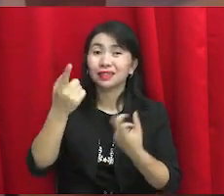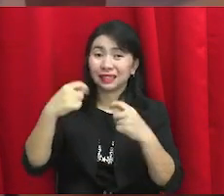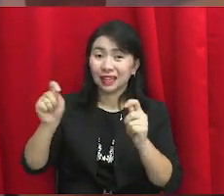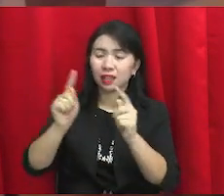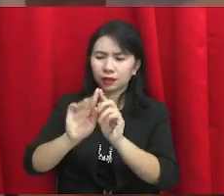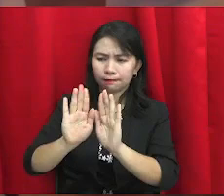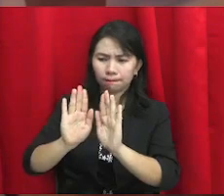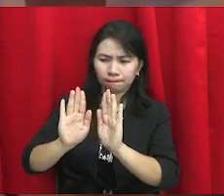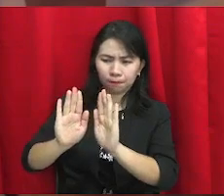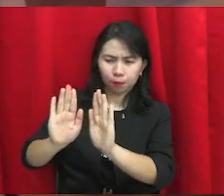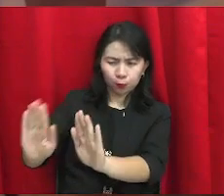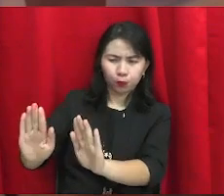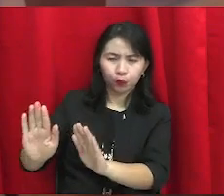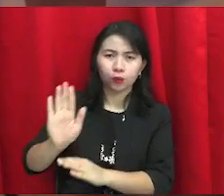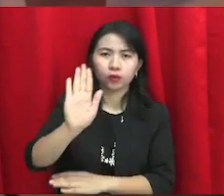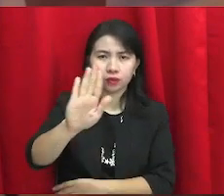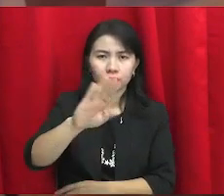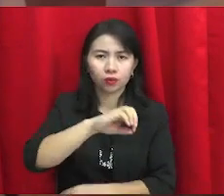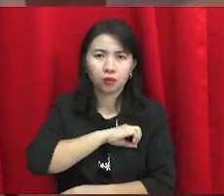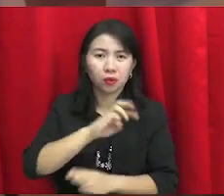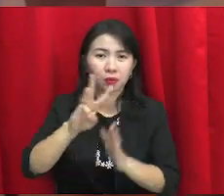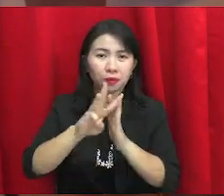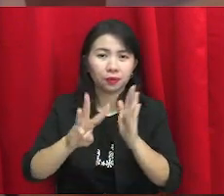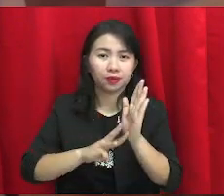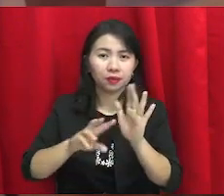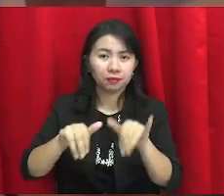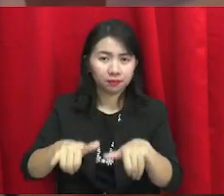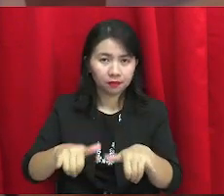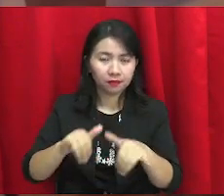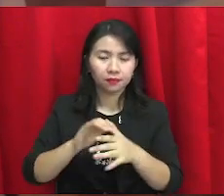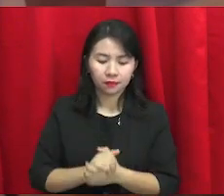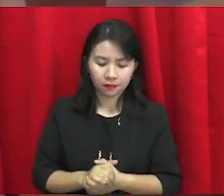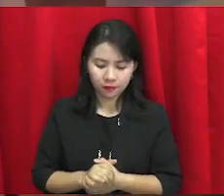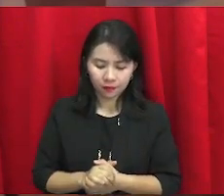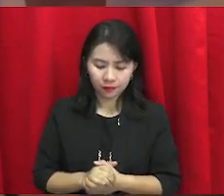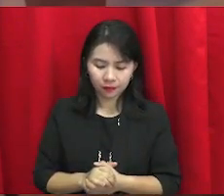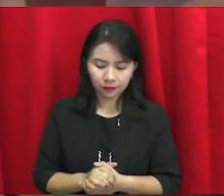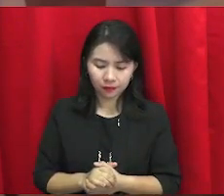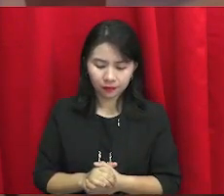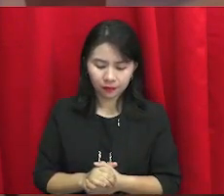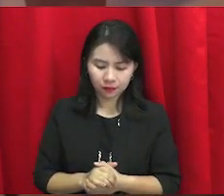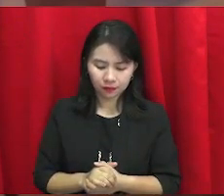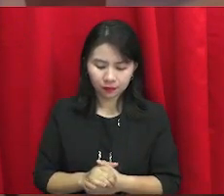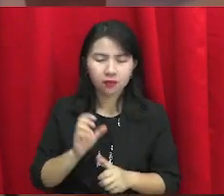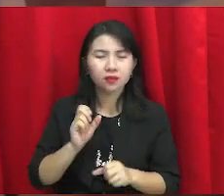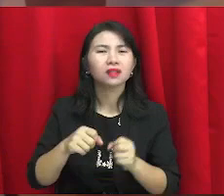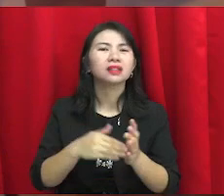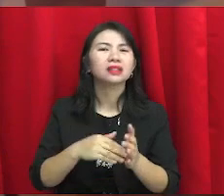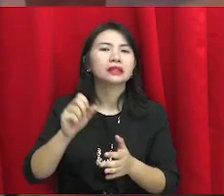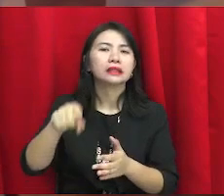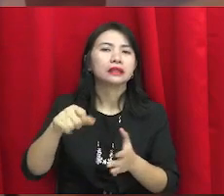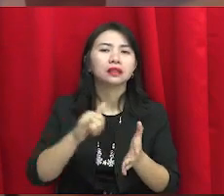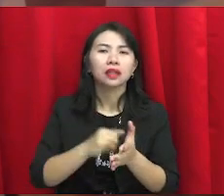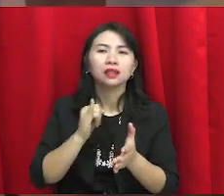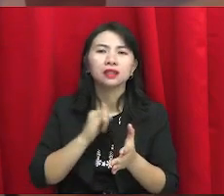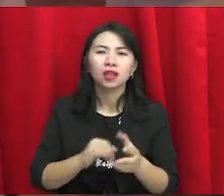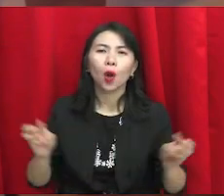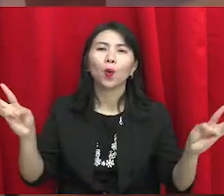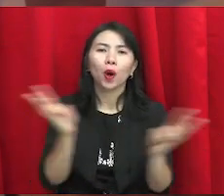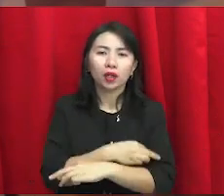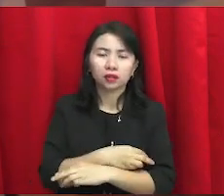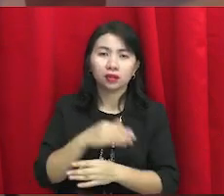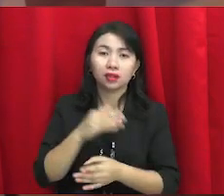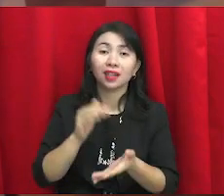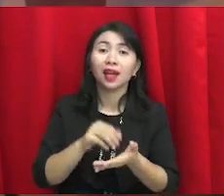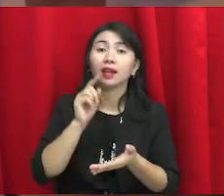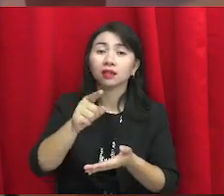insist your will pa rin. God bless. See? So matindi yun. Akalain mo,